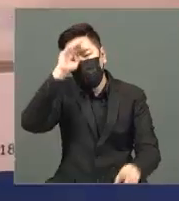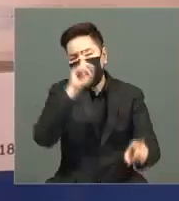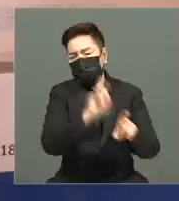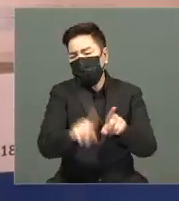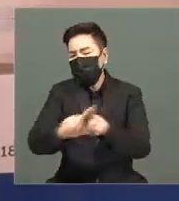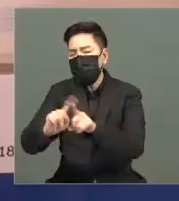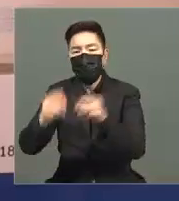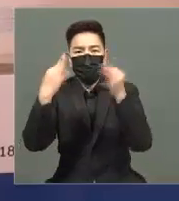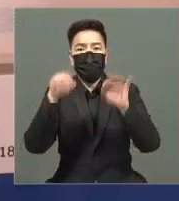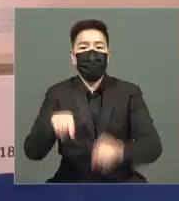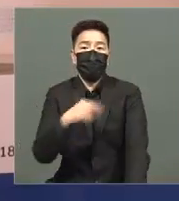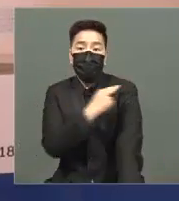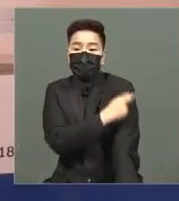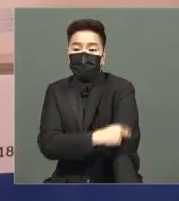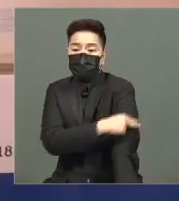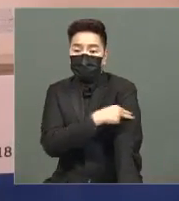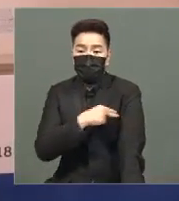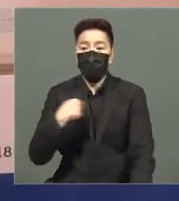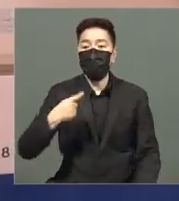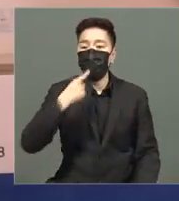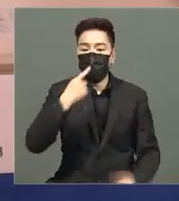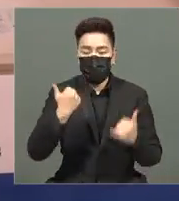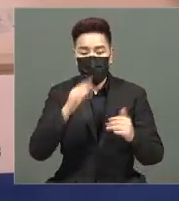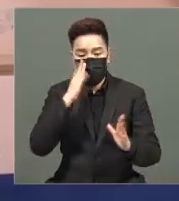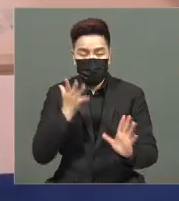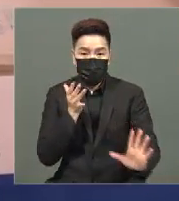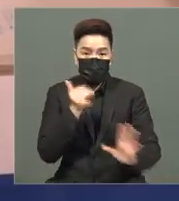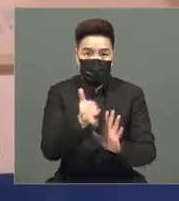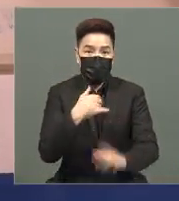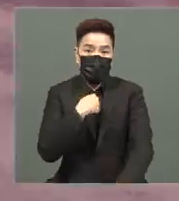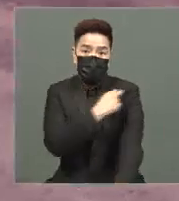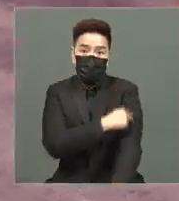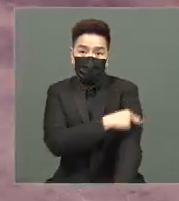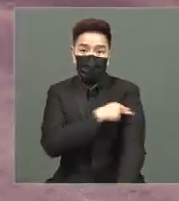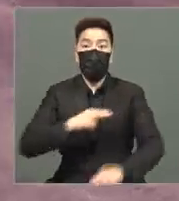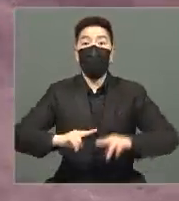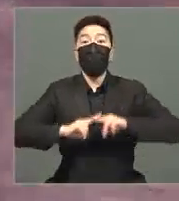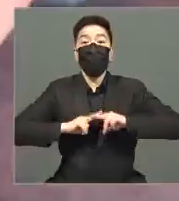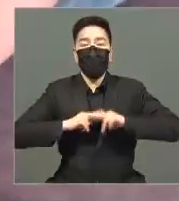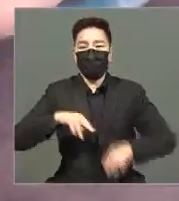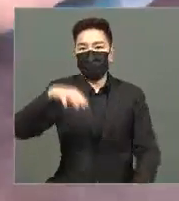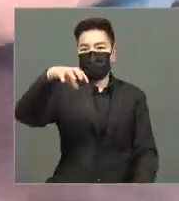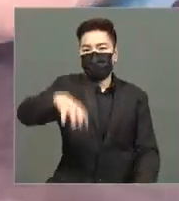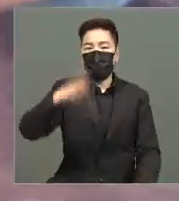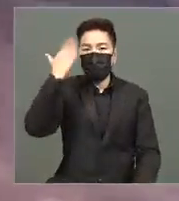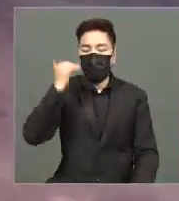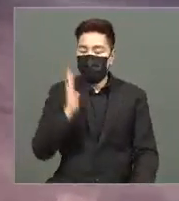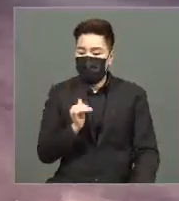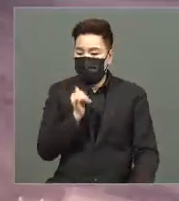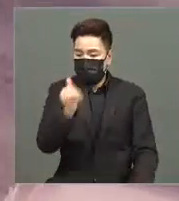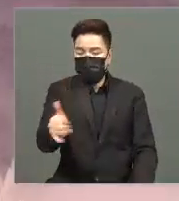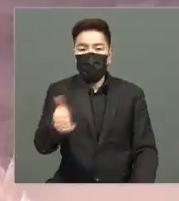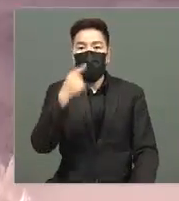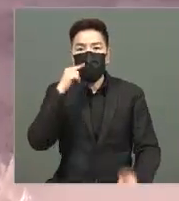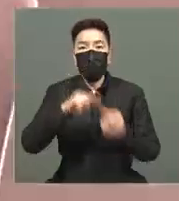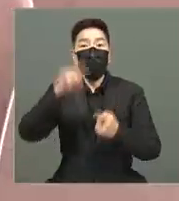แล้วครับค่ะคุณหมอเสด็จเองยังบอกอีกด้วยว่าในกรณีที่เข้ารักษาโรงพยาบาลเอกชนนะคะในอดีตเนี่ยประชาชนสามารถไปรักษา